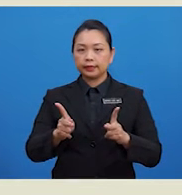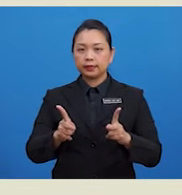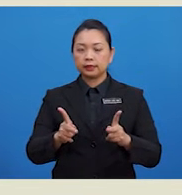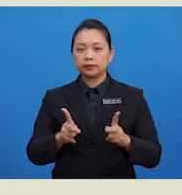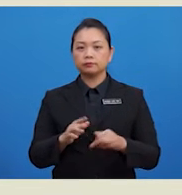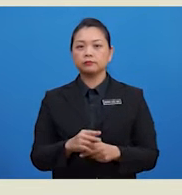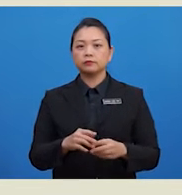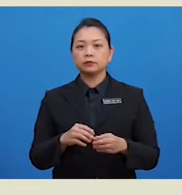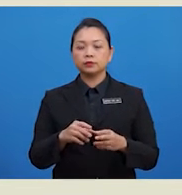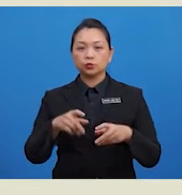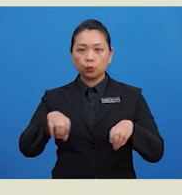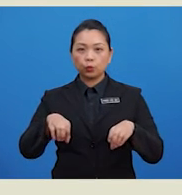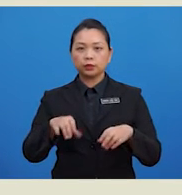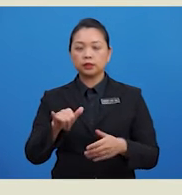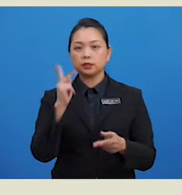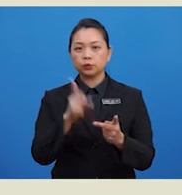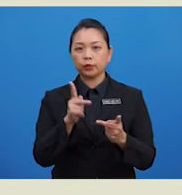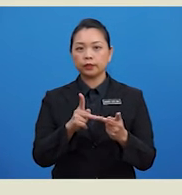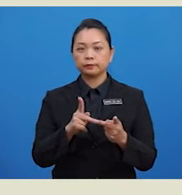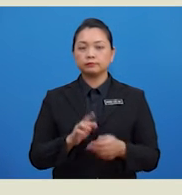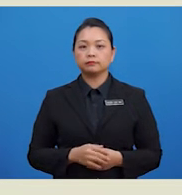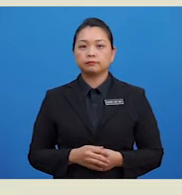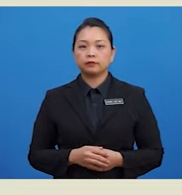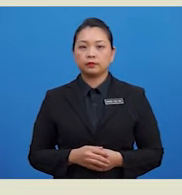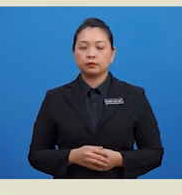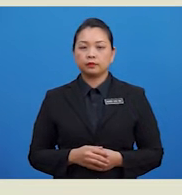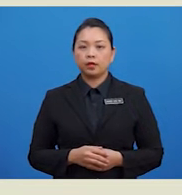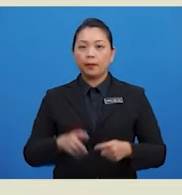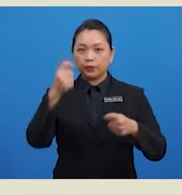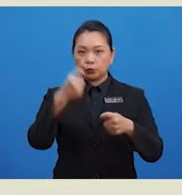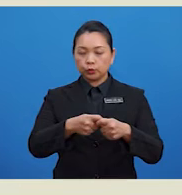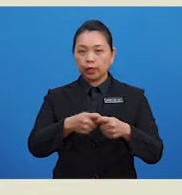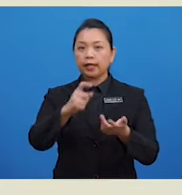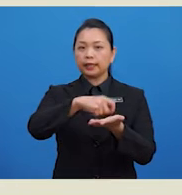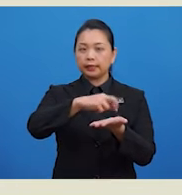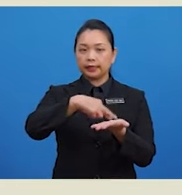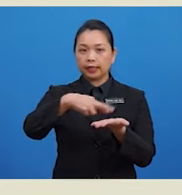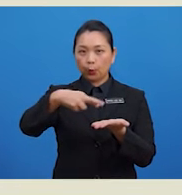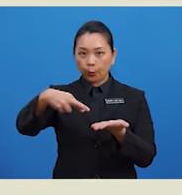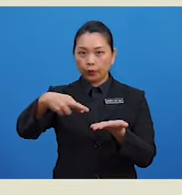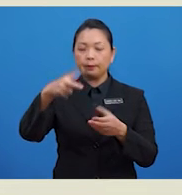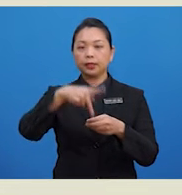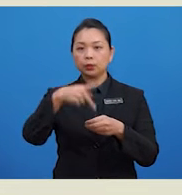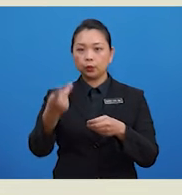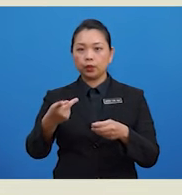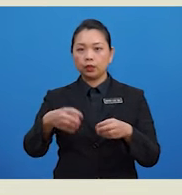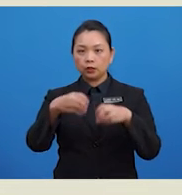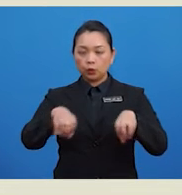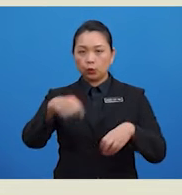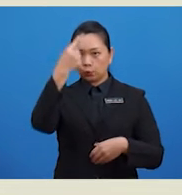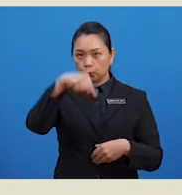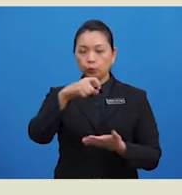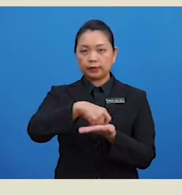sesuai. Objektif seterusnya ialah pelajar dapat menentukan rekod pengeluaran telur untuk